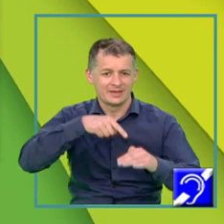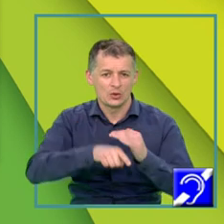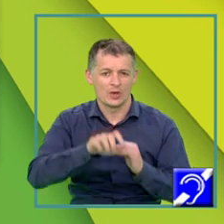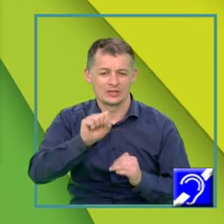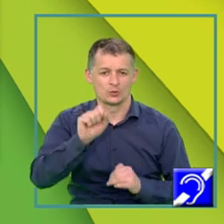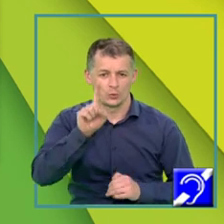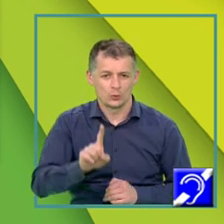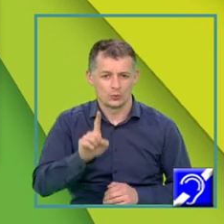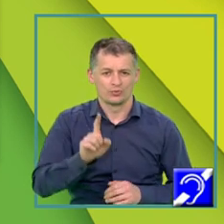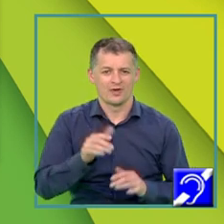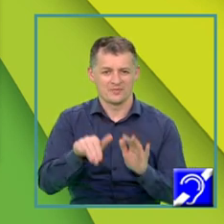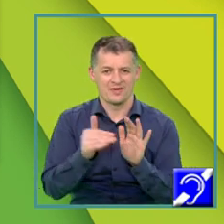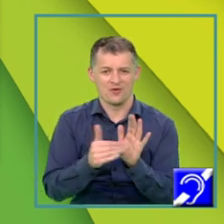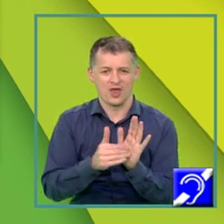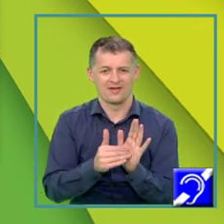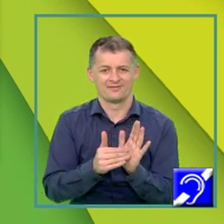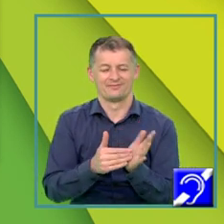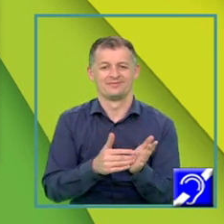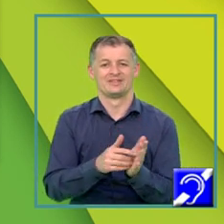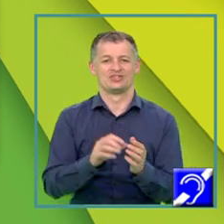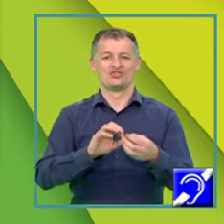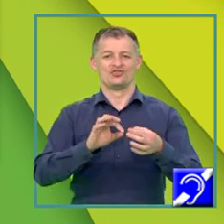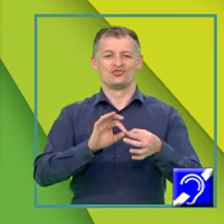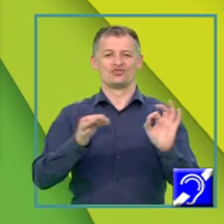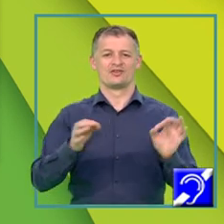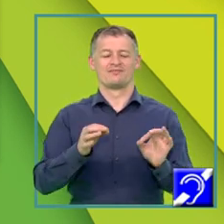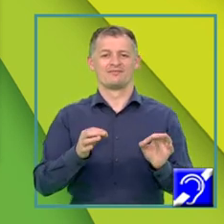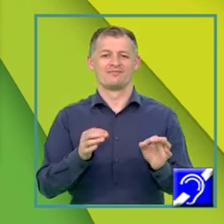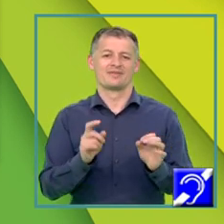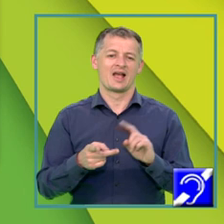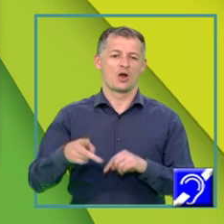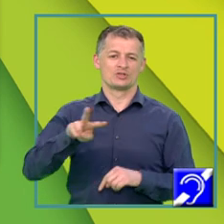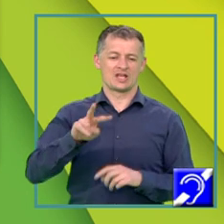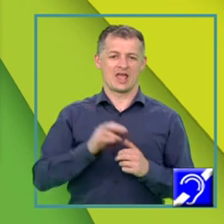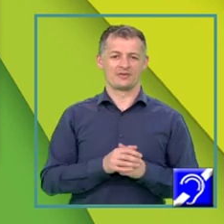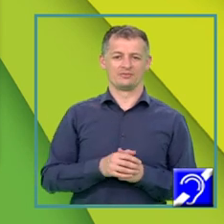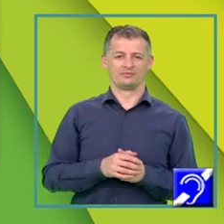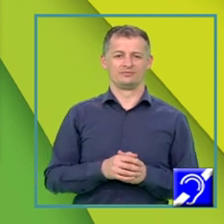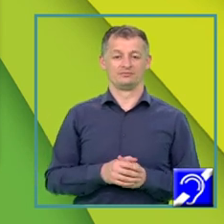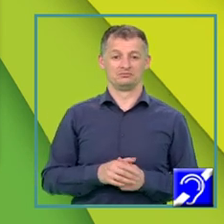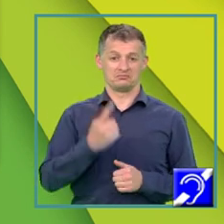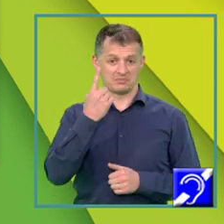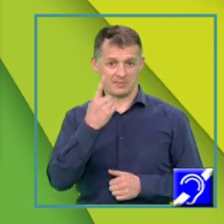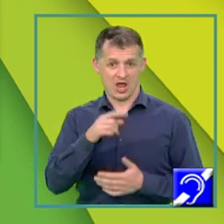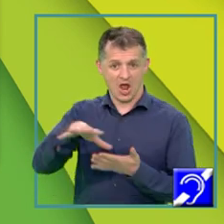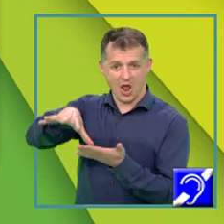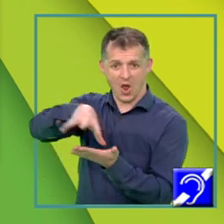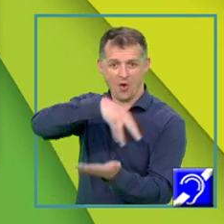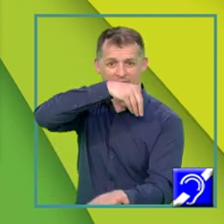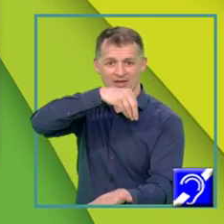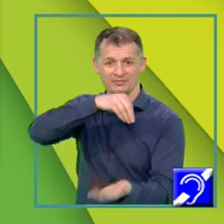poziție pe vom avea nevoie de un șir auxiliar pentru o primă fază vom copia